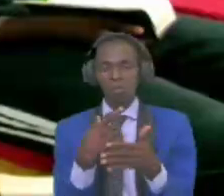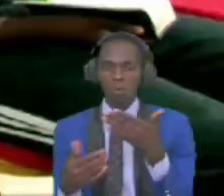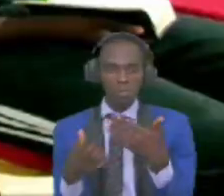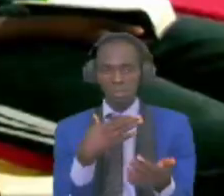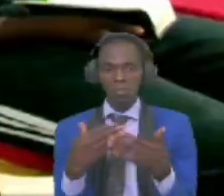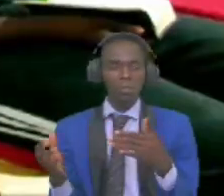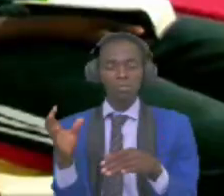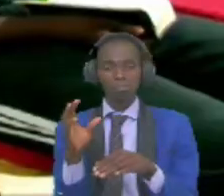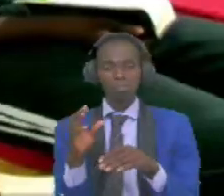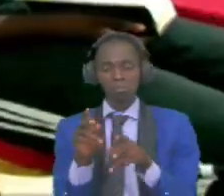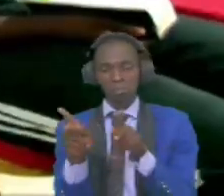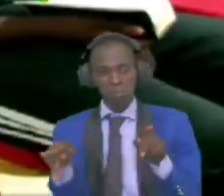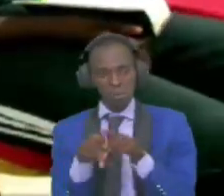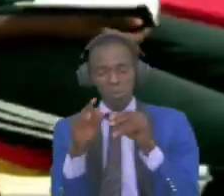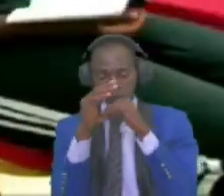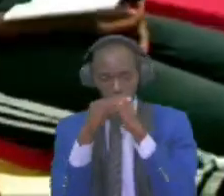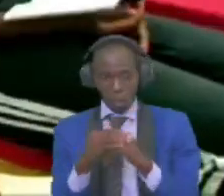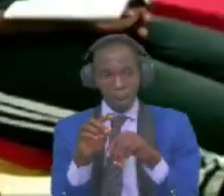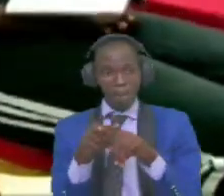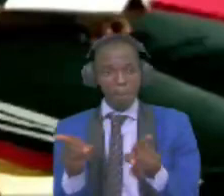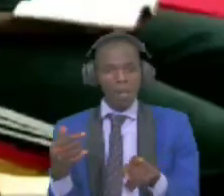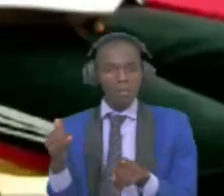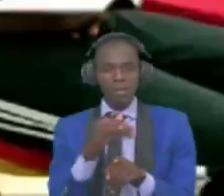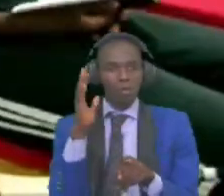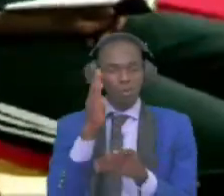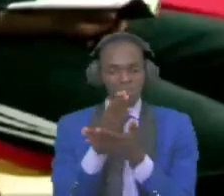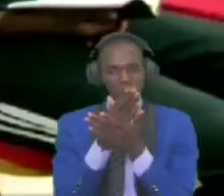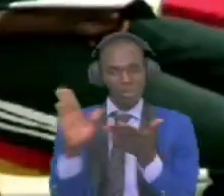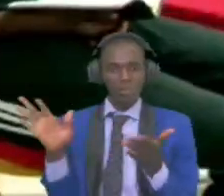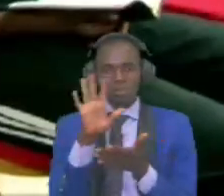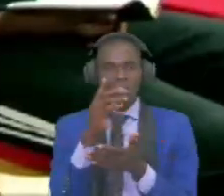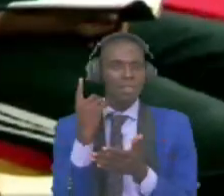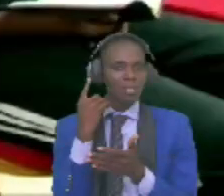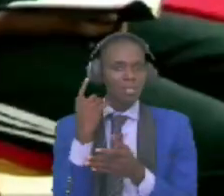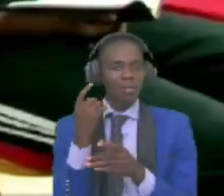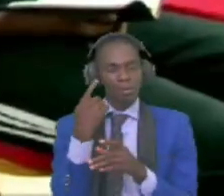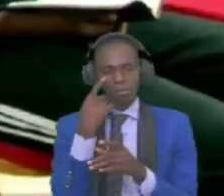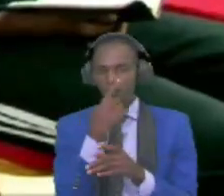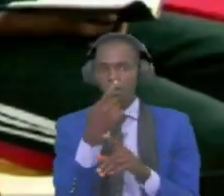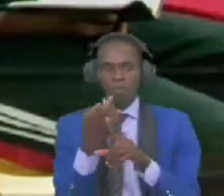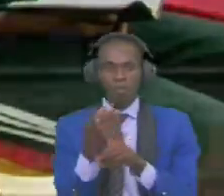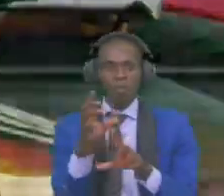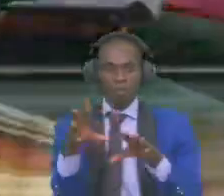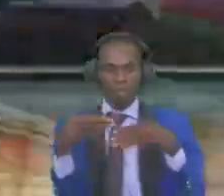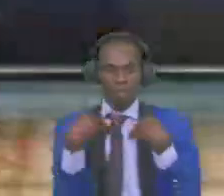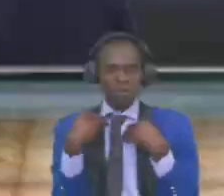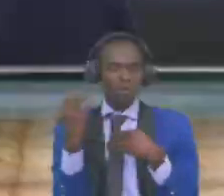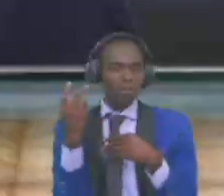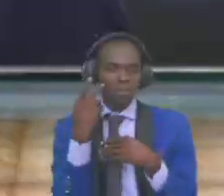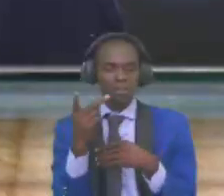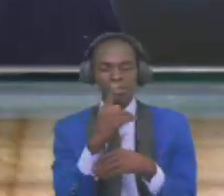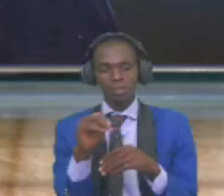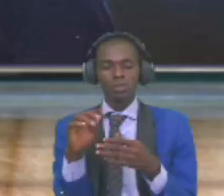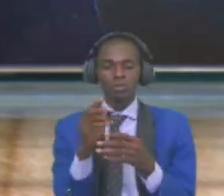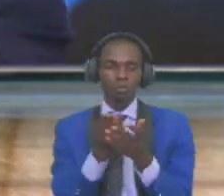religion mais ces gens qu ils détournent l'oreillette de la vérité et se tourneront vers